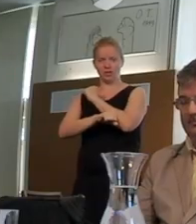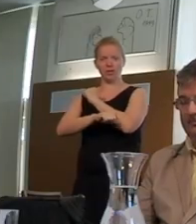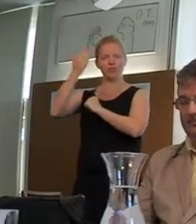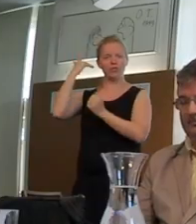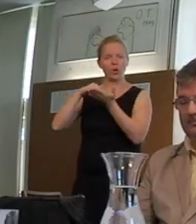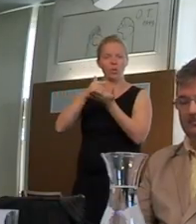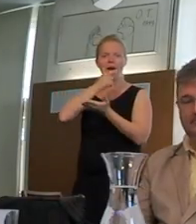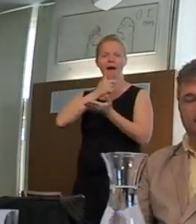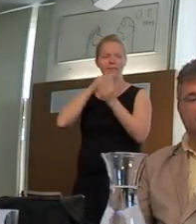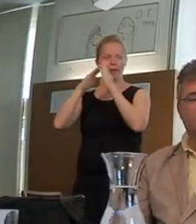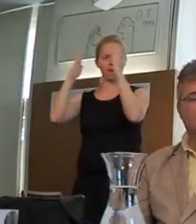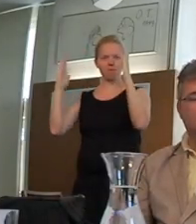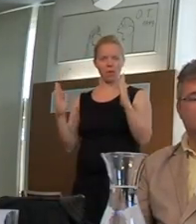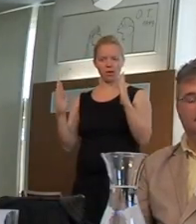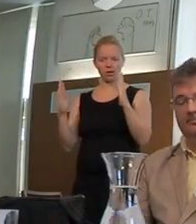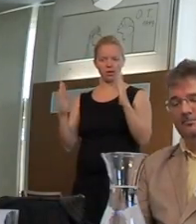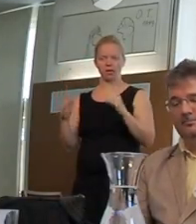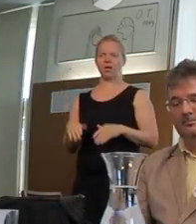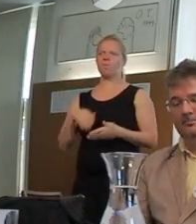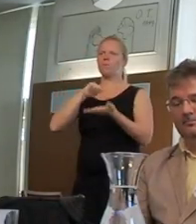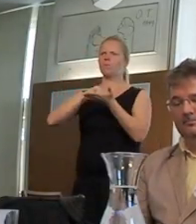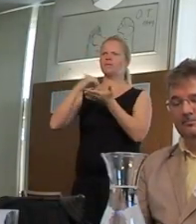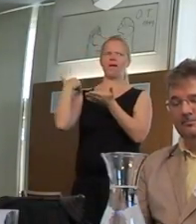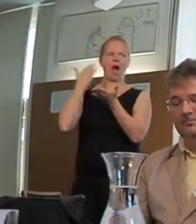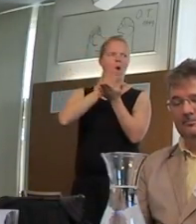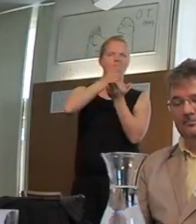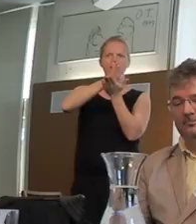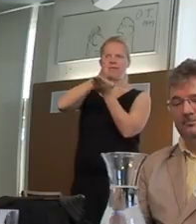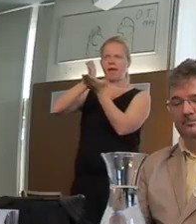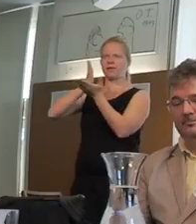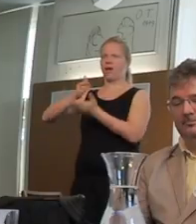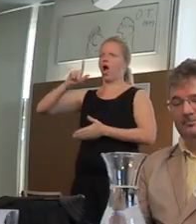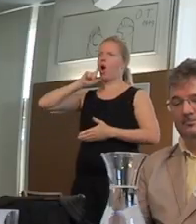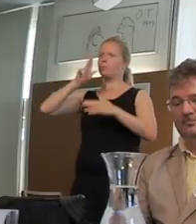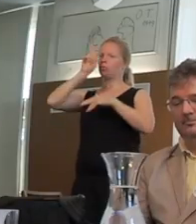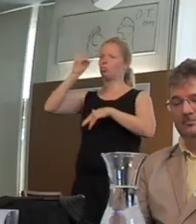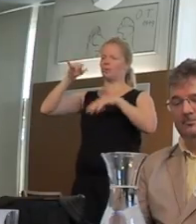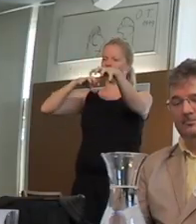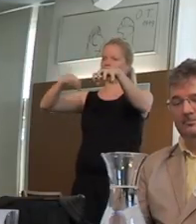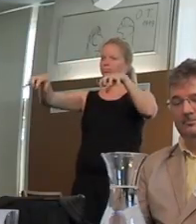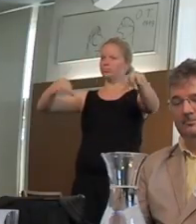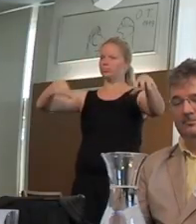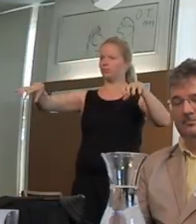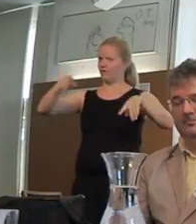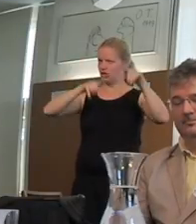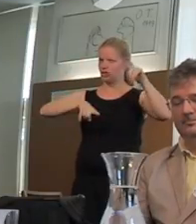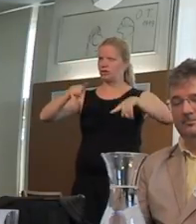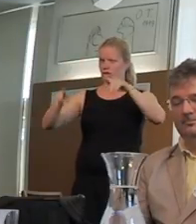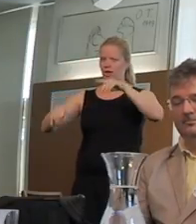noch. Die Publizistik war verteilt, die Vorlesungen auf die ganze Hauptuni. Das war eine